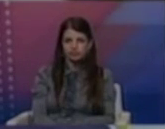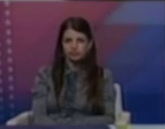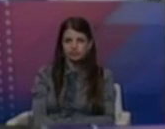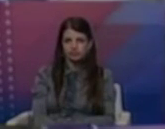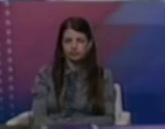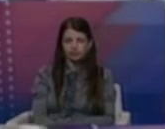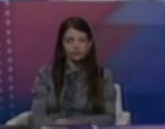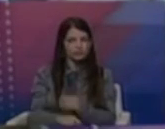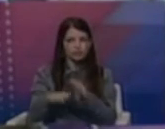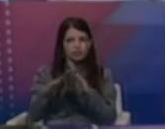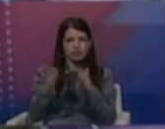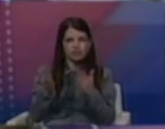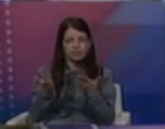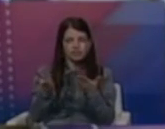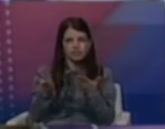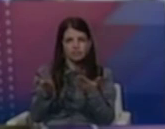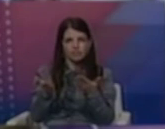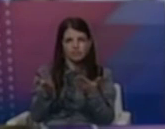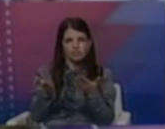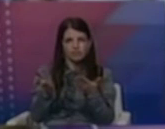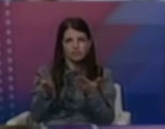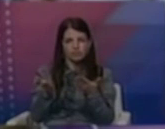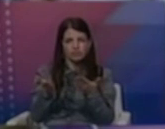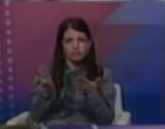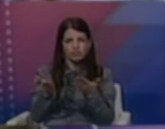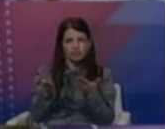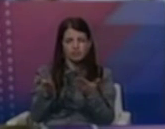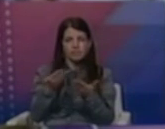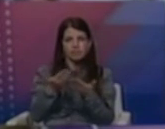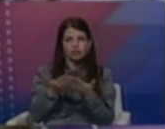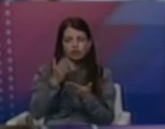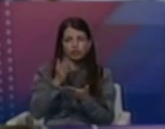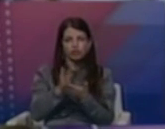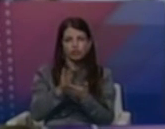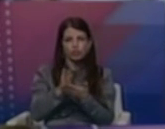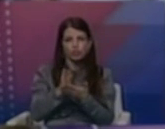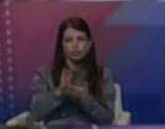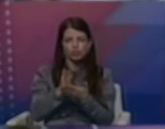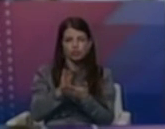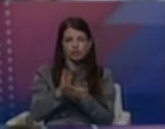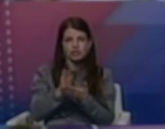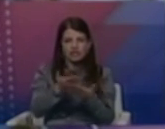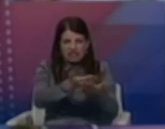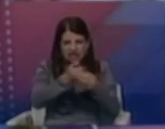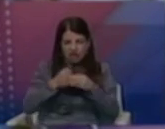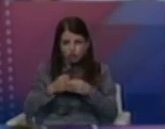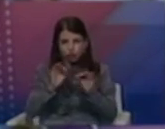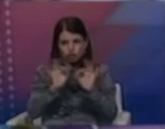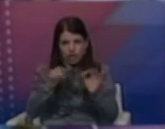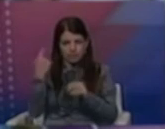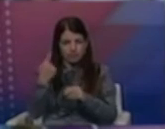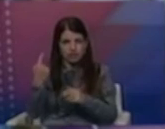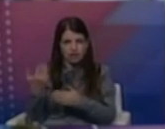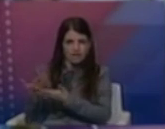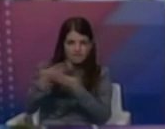Se nagħmlu dan permezz ta' proviżjoni adegwata. Bekk inżommu mal-prinċipju li ma nieħdu xejn lil min